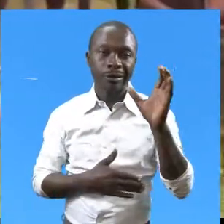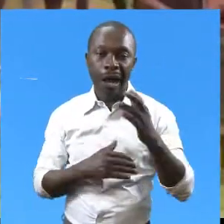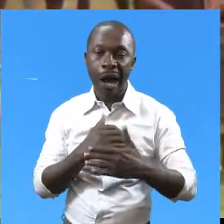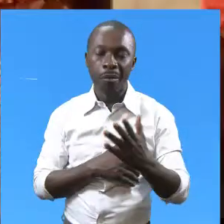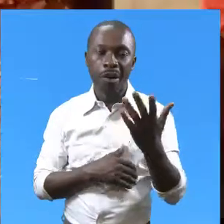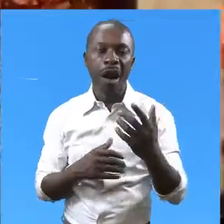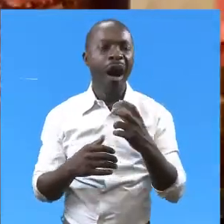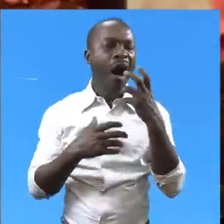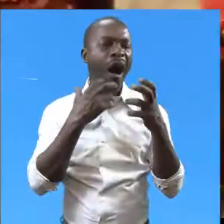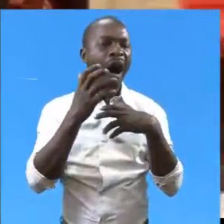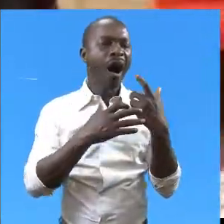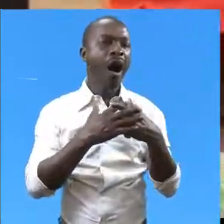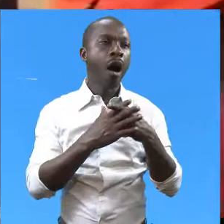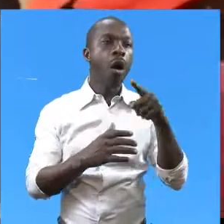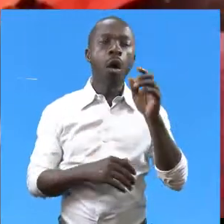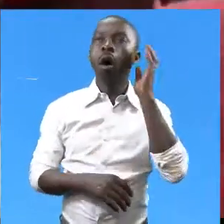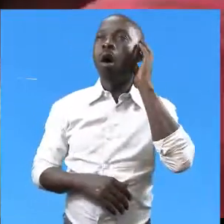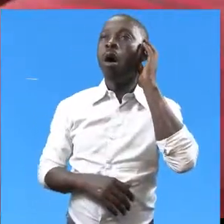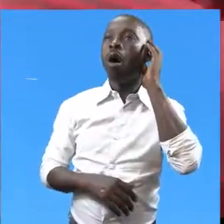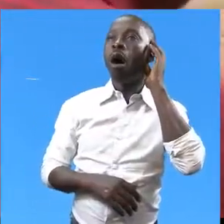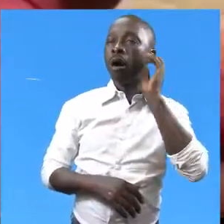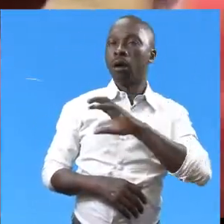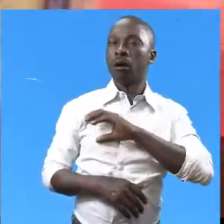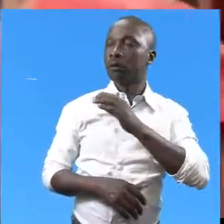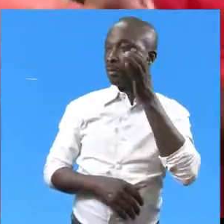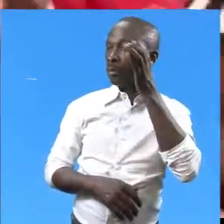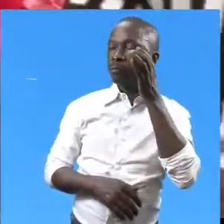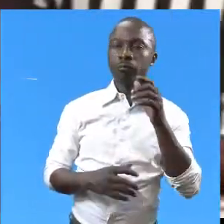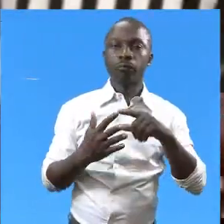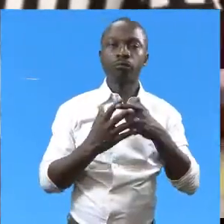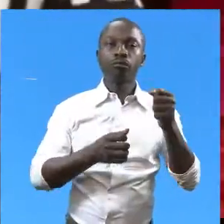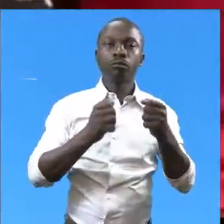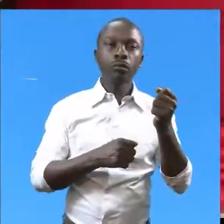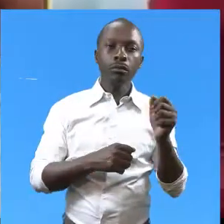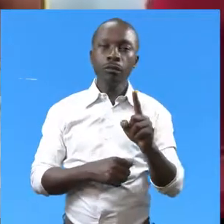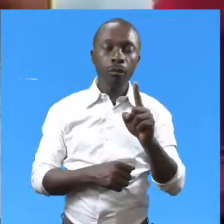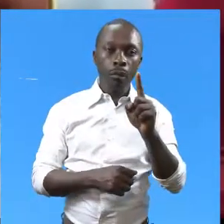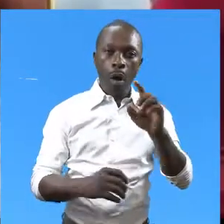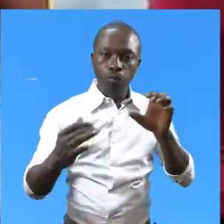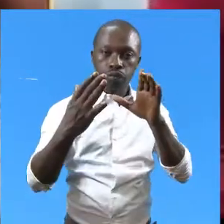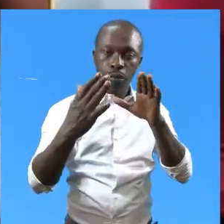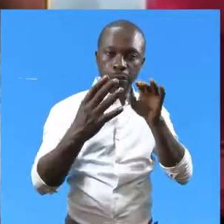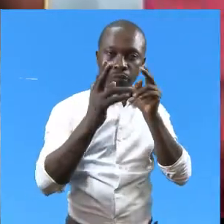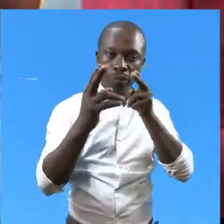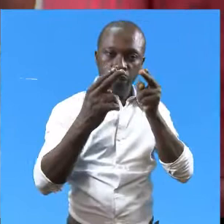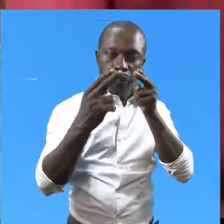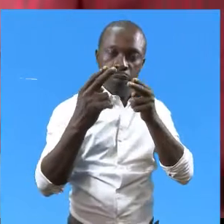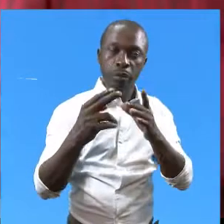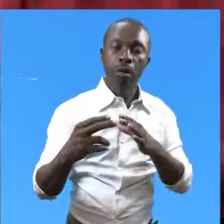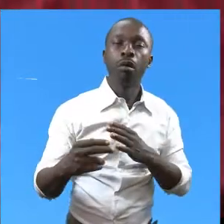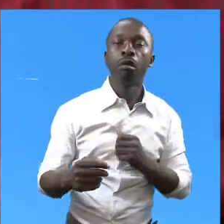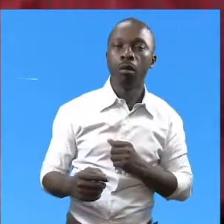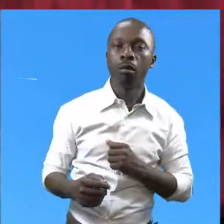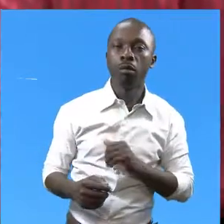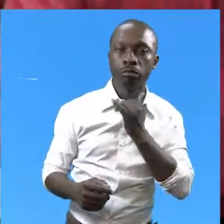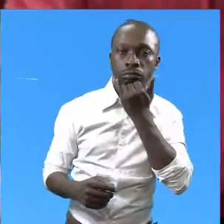les éléments du commissariat de Pinja, situé à un jeu de pierre, engagent la patrouille et plusieurs échanges de tirs s'en suivent entre